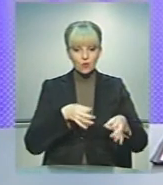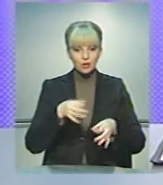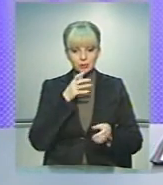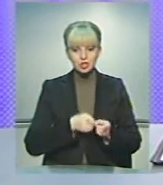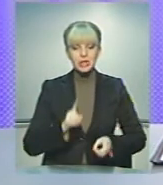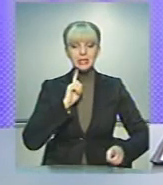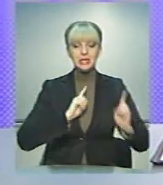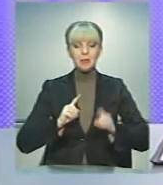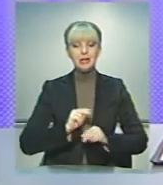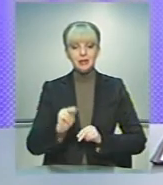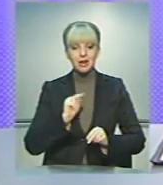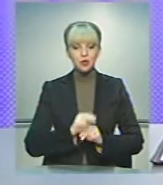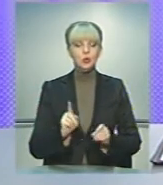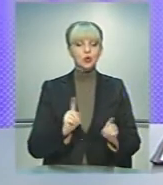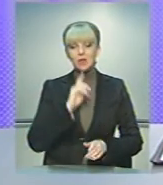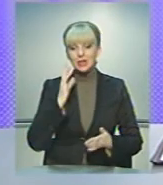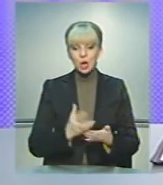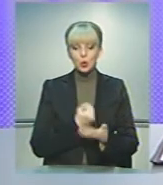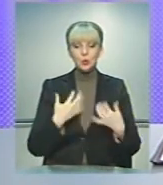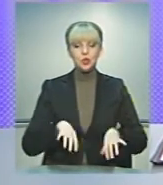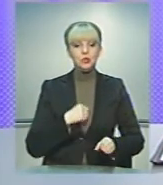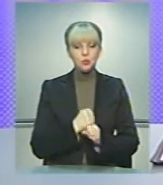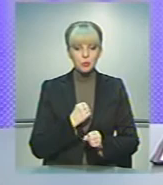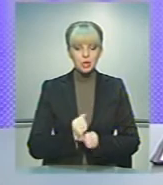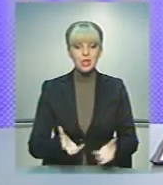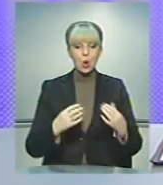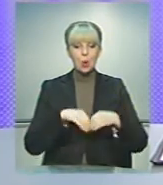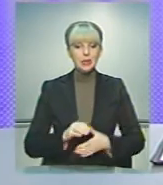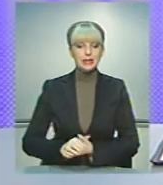час семінару-тренінгу. Що ж вдалося уже зробити